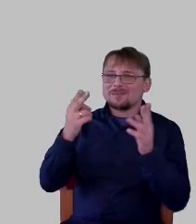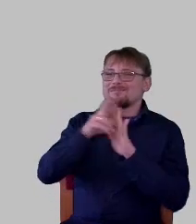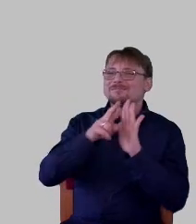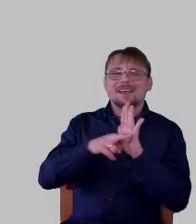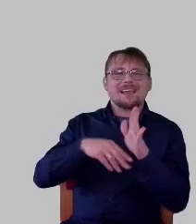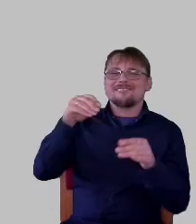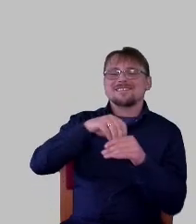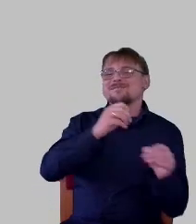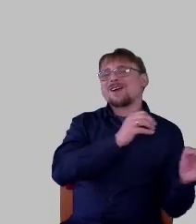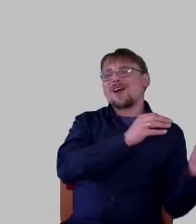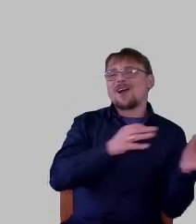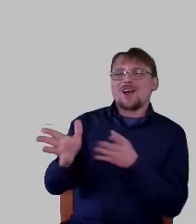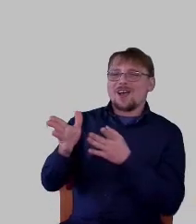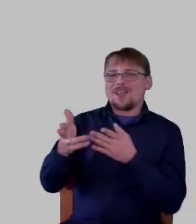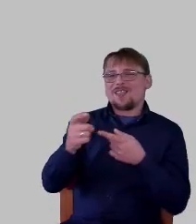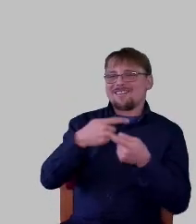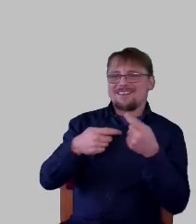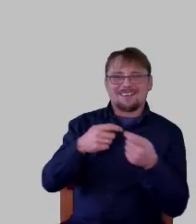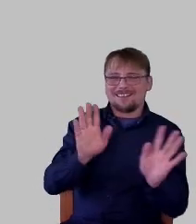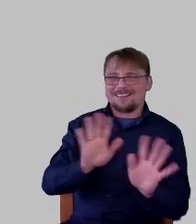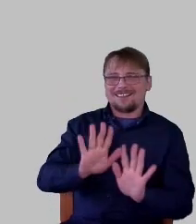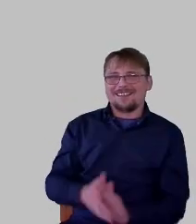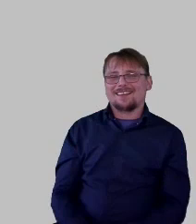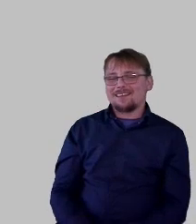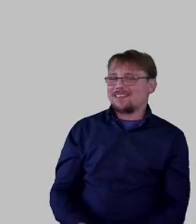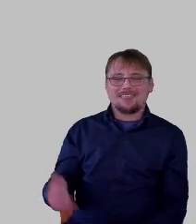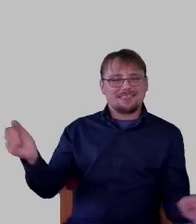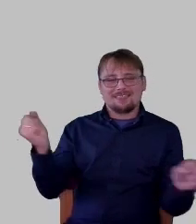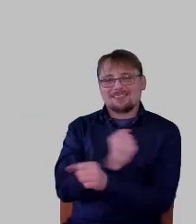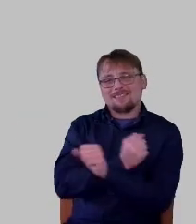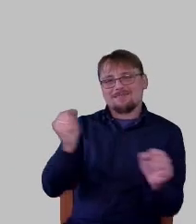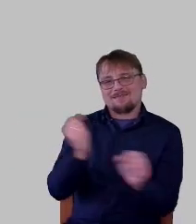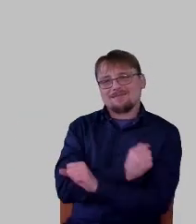zawierały gotowe scenariusze. Tak jak wspomniałam, to nie jest możliwe.